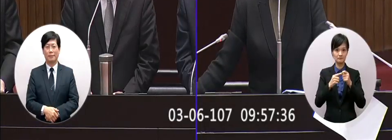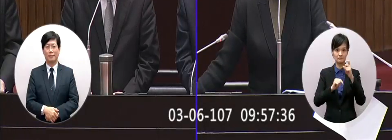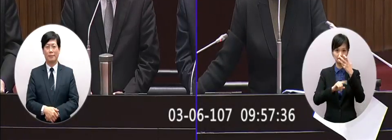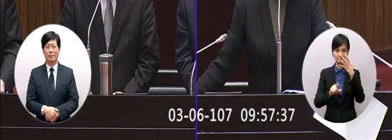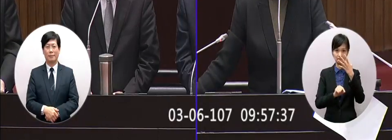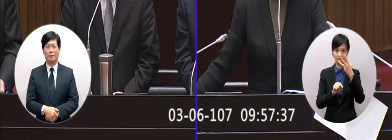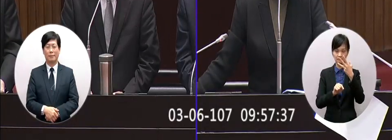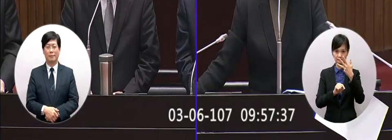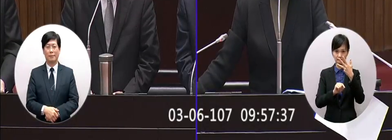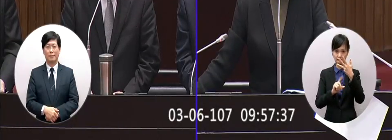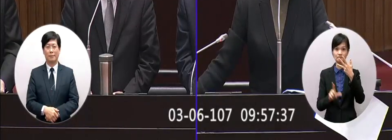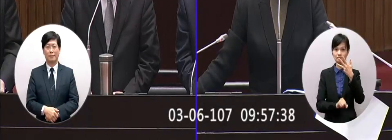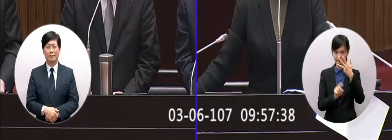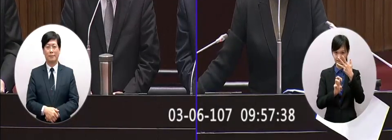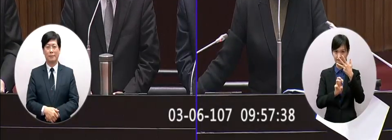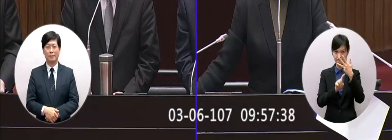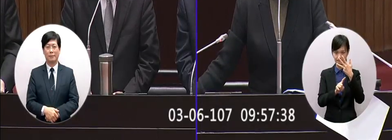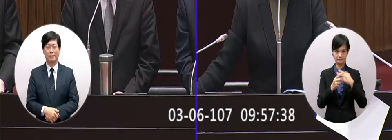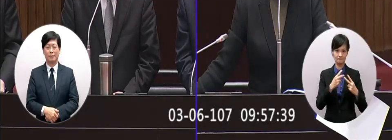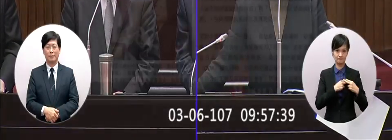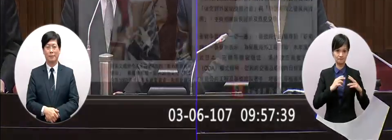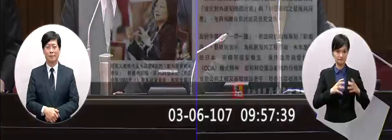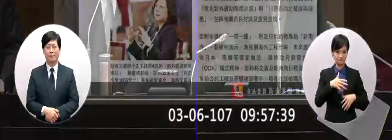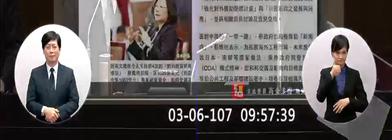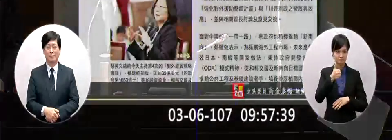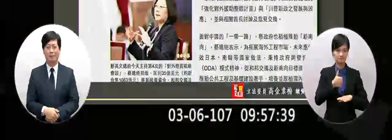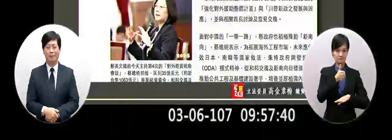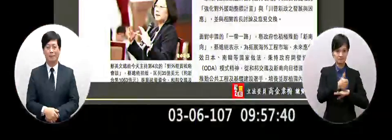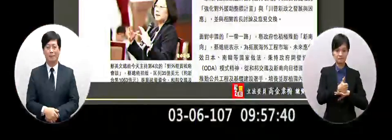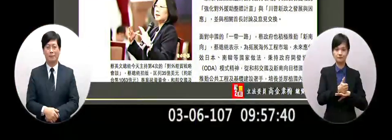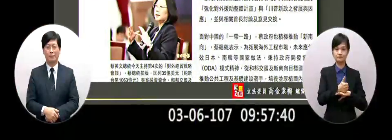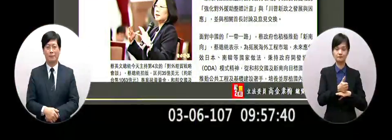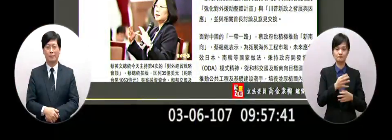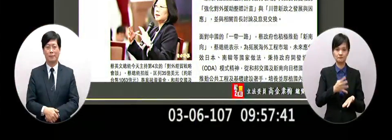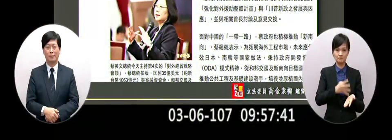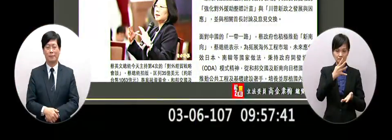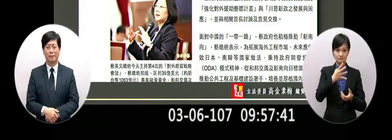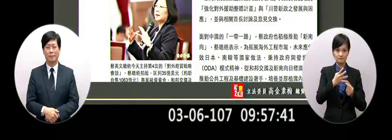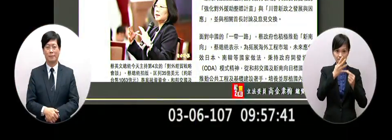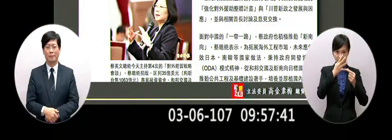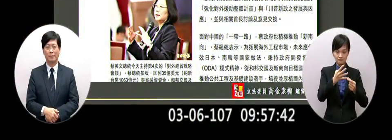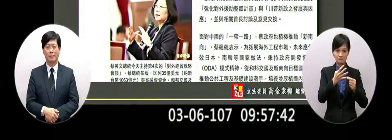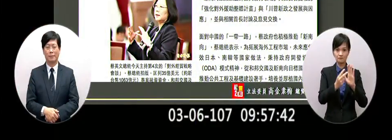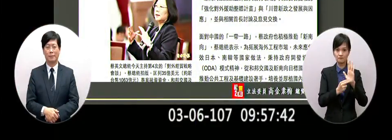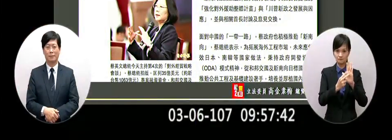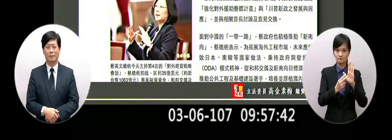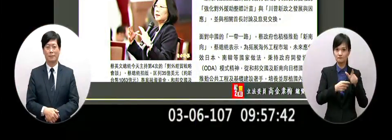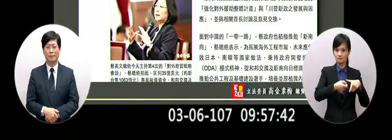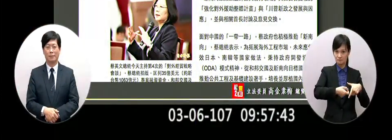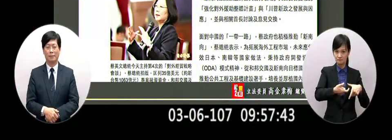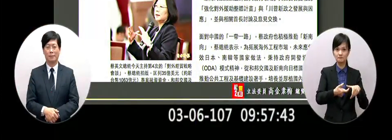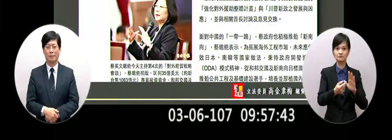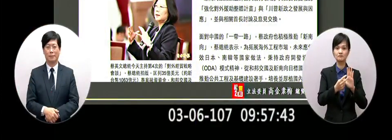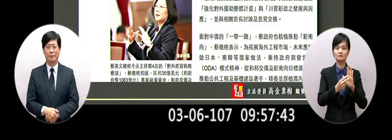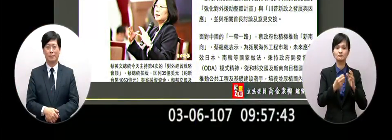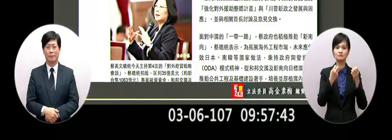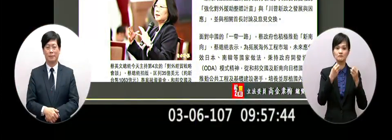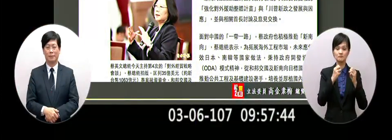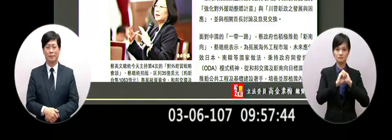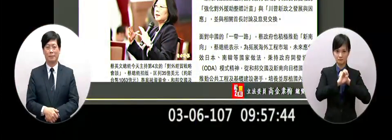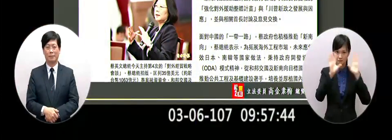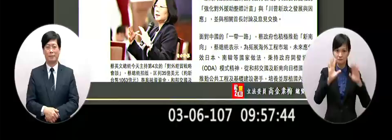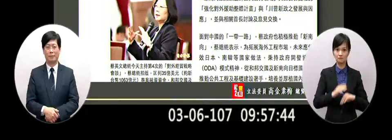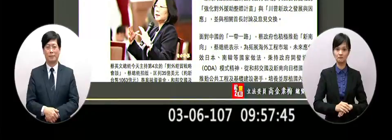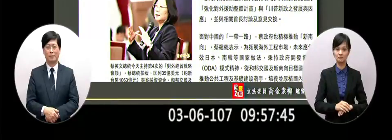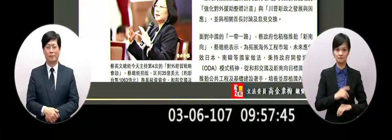106年的8月31号，蔡英文总统他在总统府第四次对外经贸战略会谈，其实他已经提出了，他说要